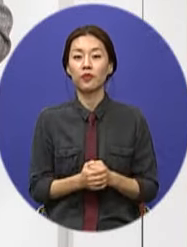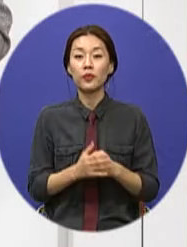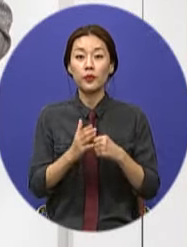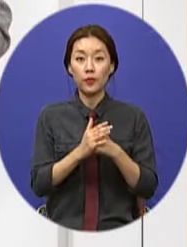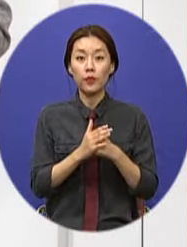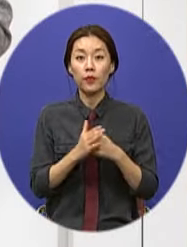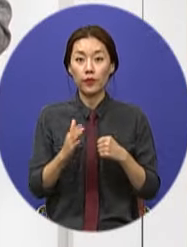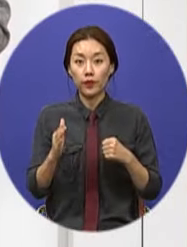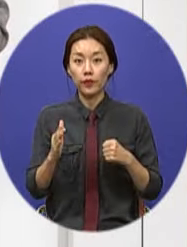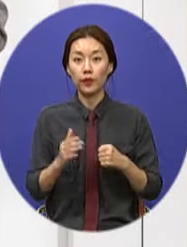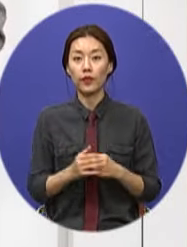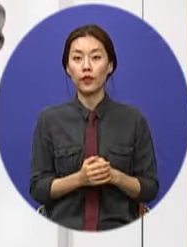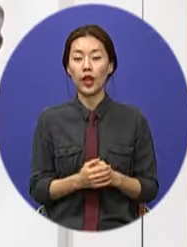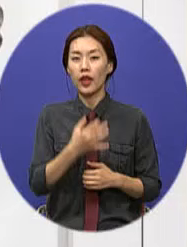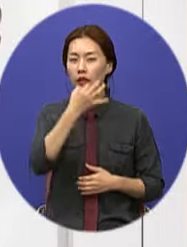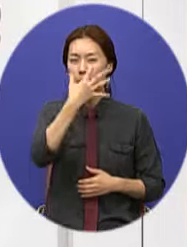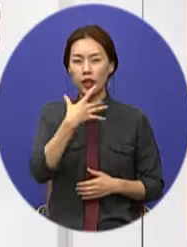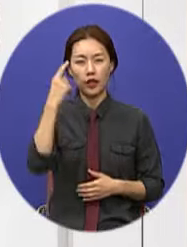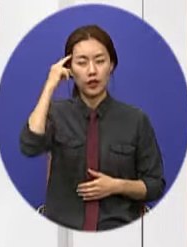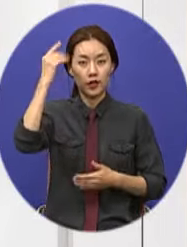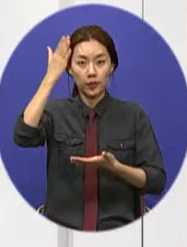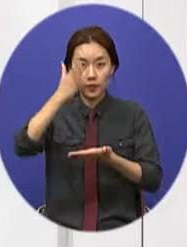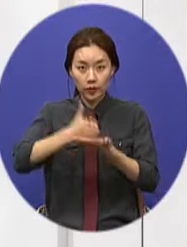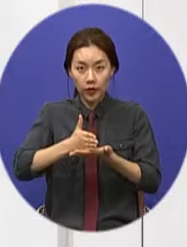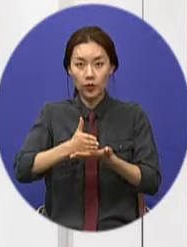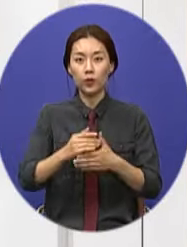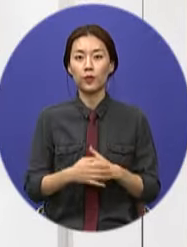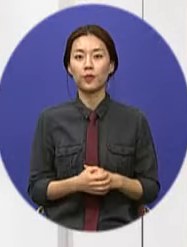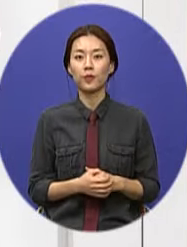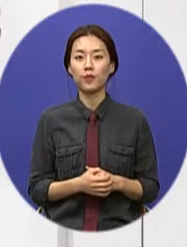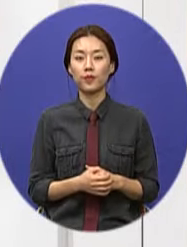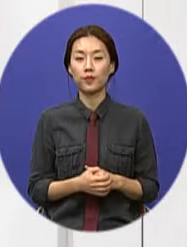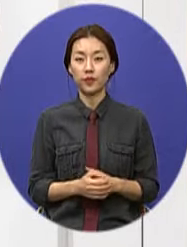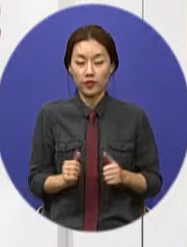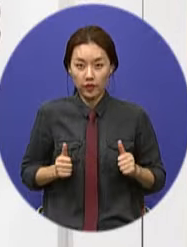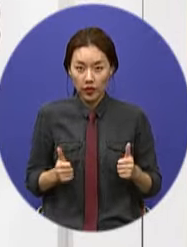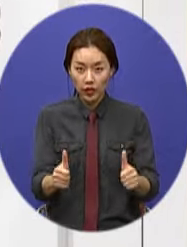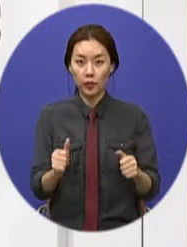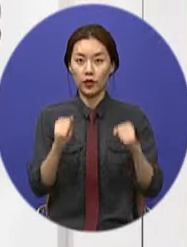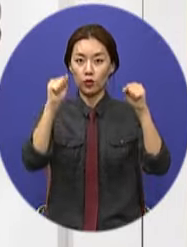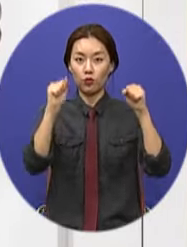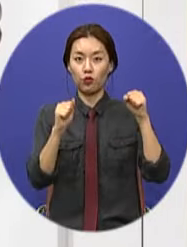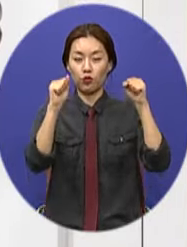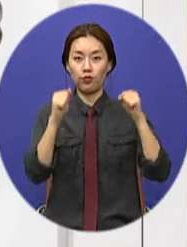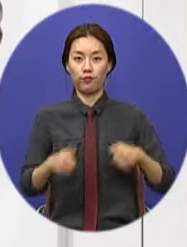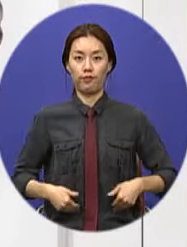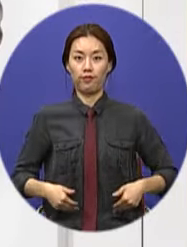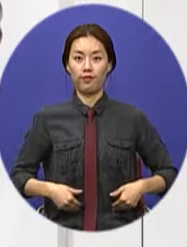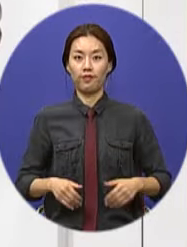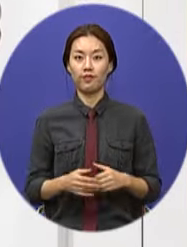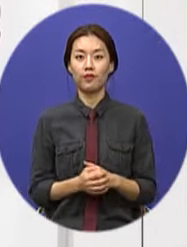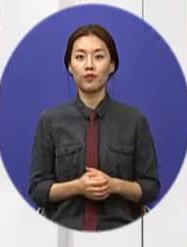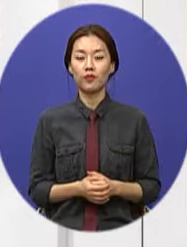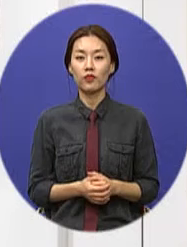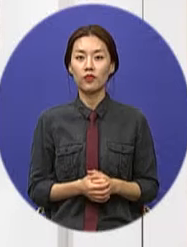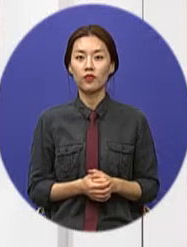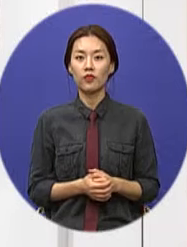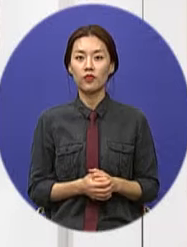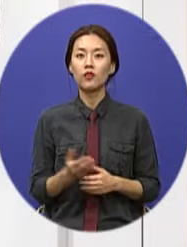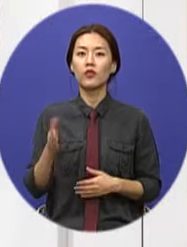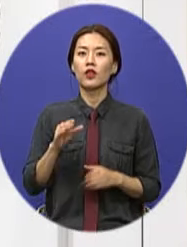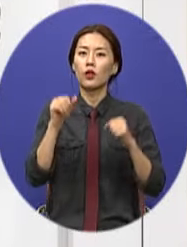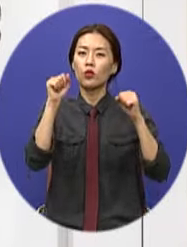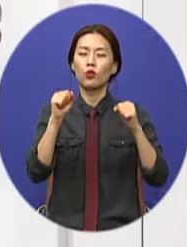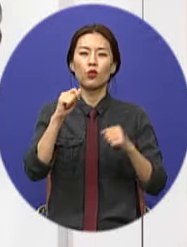그러니까 이 힘들다 생각하지 마시고 예. 열심히 운동하셔야 돼. 근데 이제